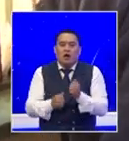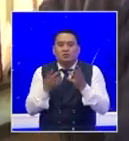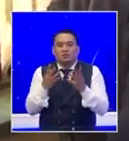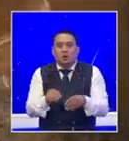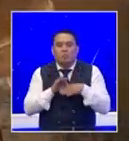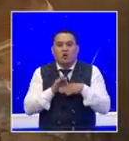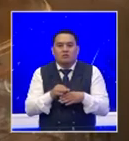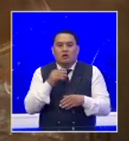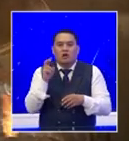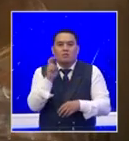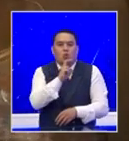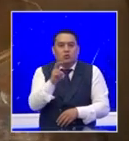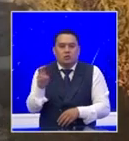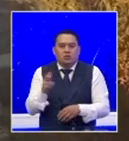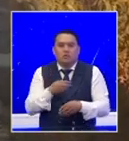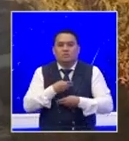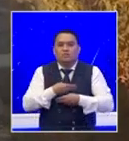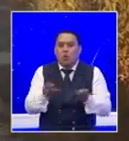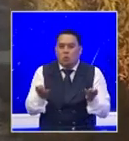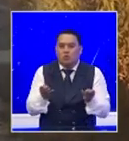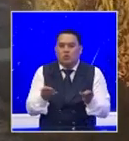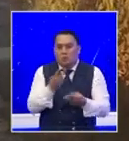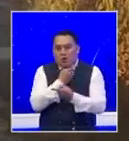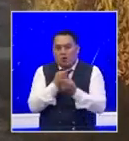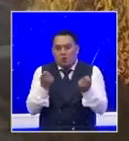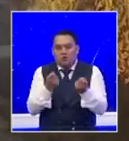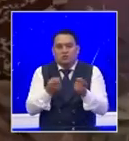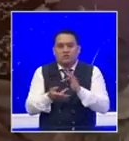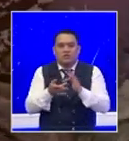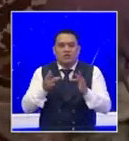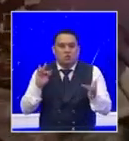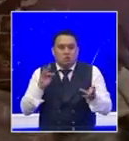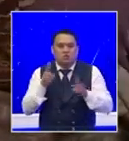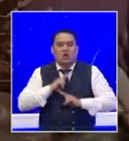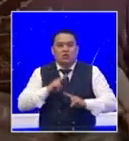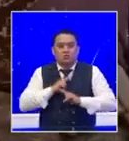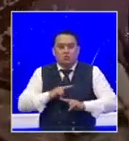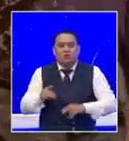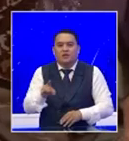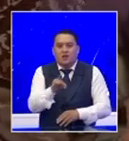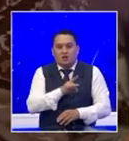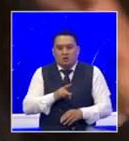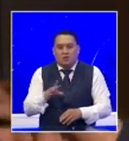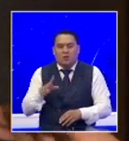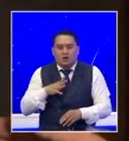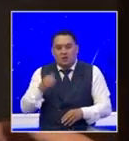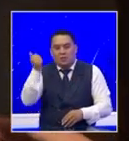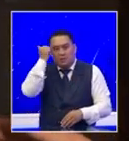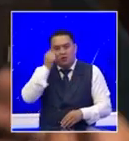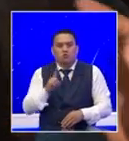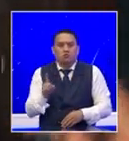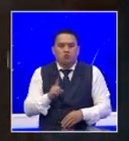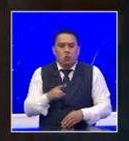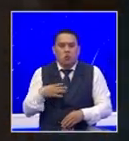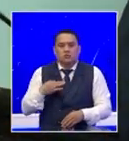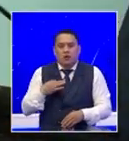основе проводят обход дворов, раздают брошюры, а также публикуют статьи в соцсетях. Сотрудники ДЧС региона в очередной раз напоминают: не